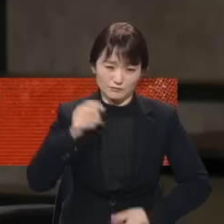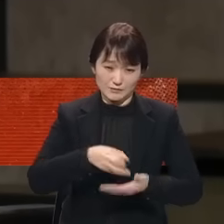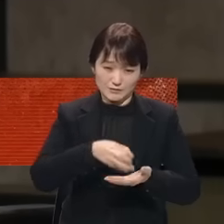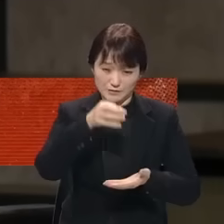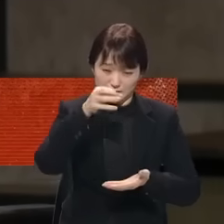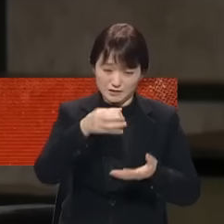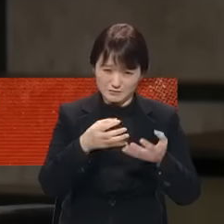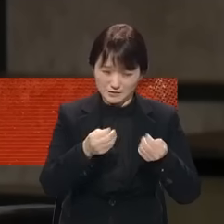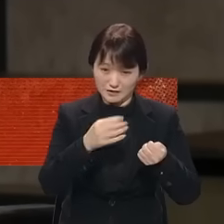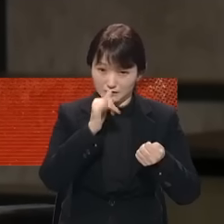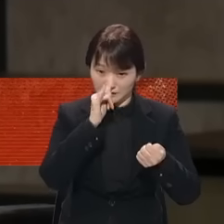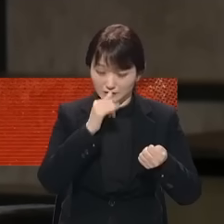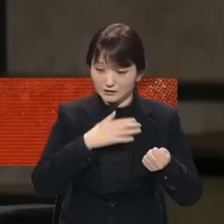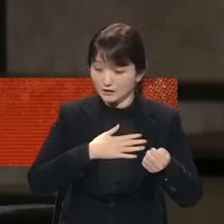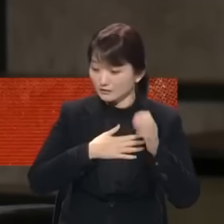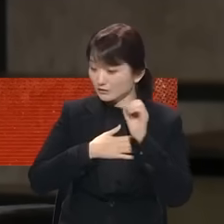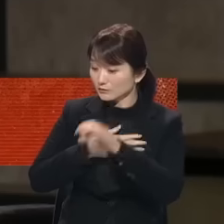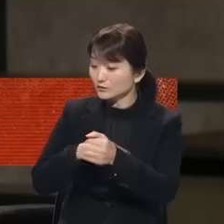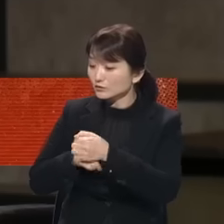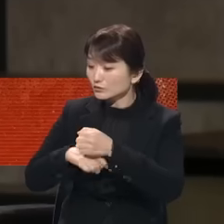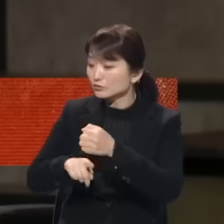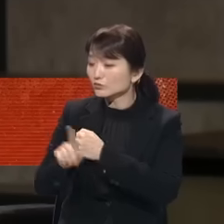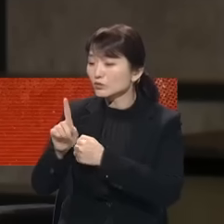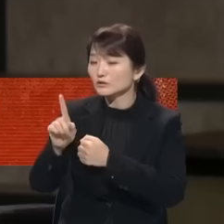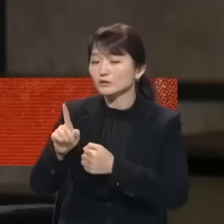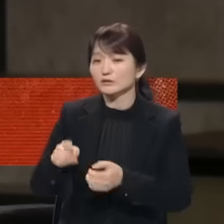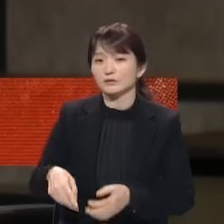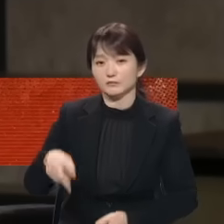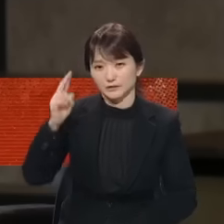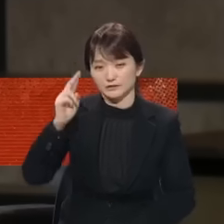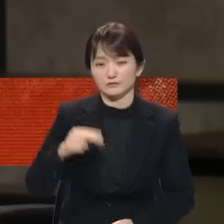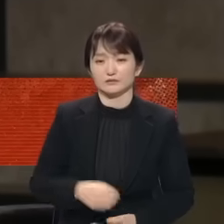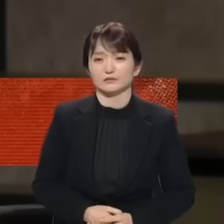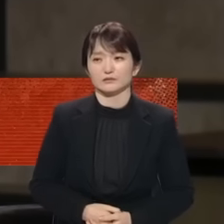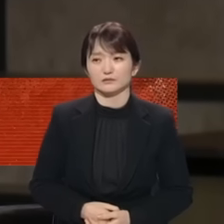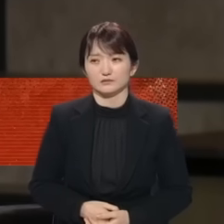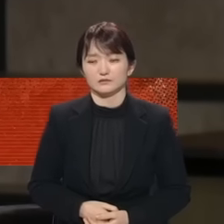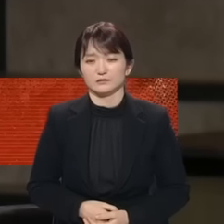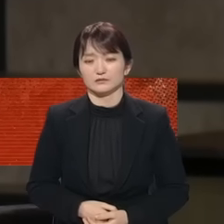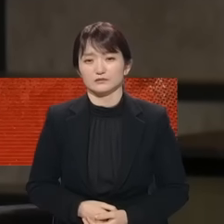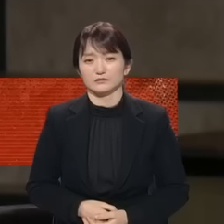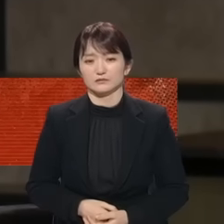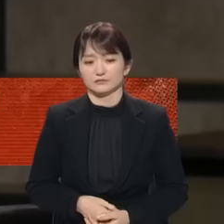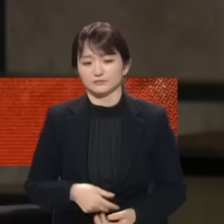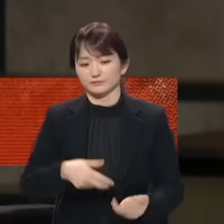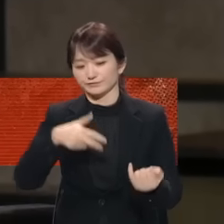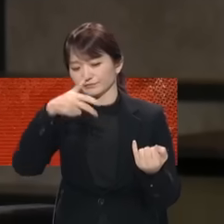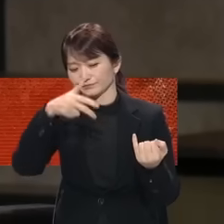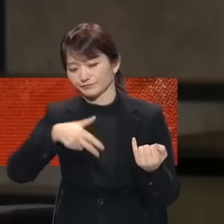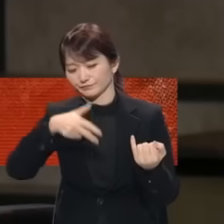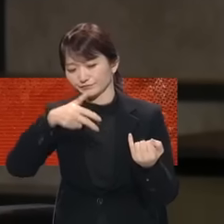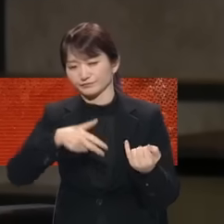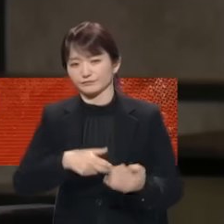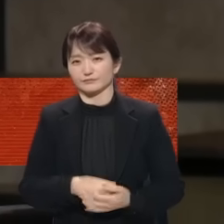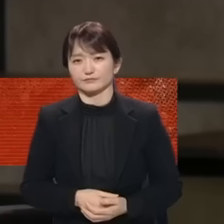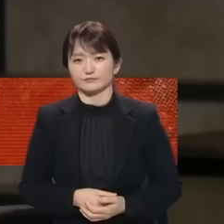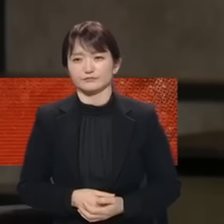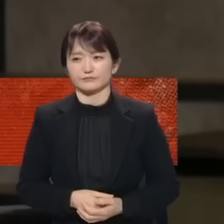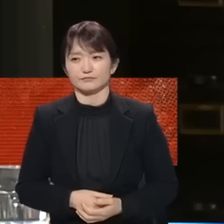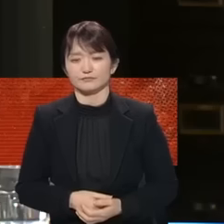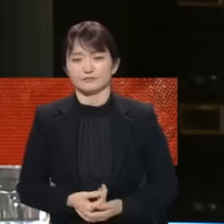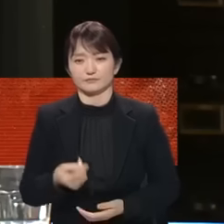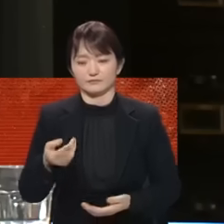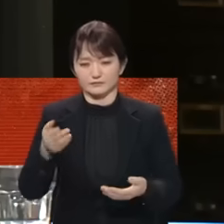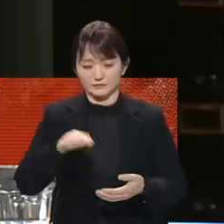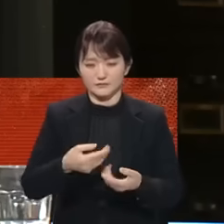식으로 이제 칼같이 얘기를 잘라 버렸대요 뭐 그래서 이렇게 쏘아 보기도 하고 쏘아 보기 어쨌든 이런 이런 과정을 통해서 합치기는 했습니다